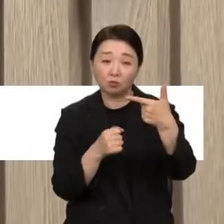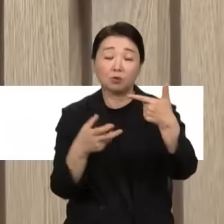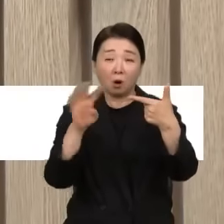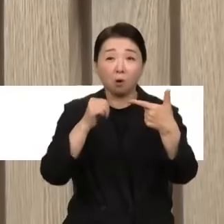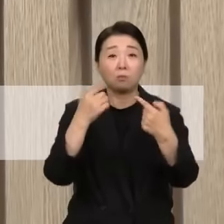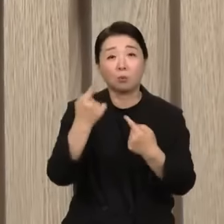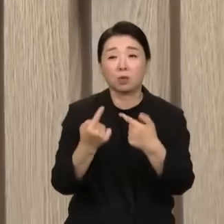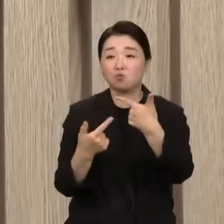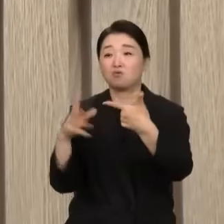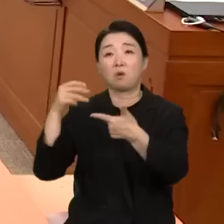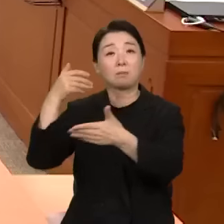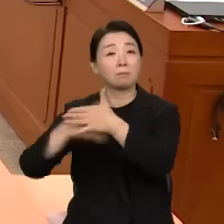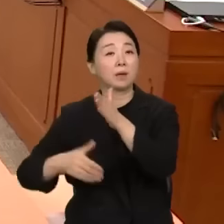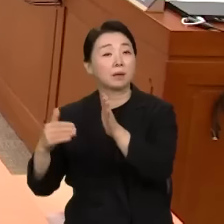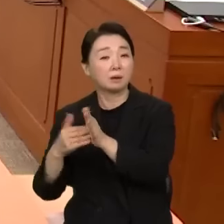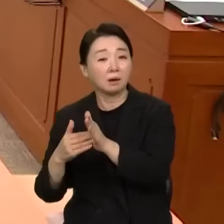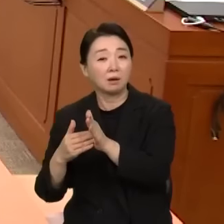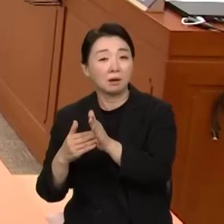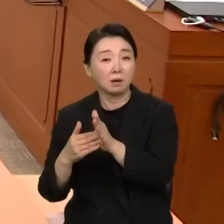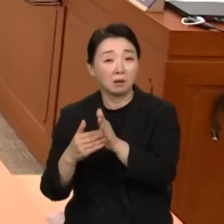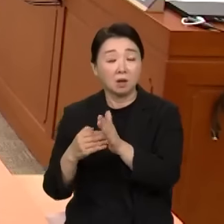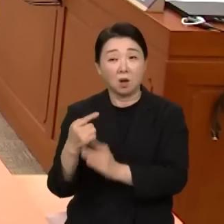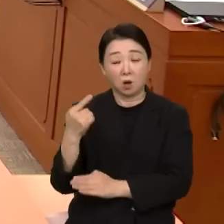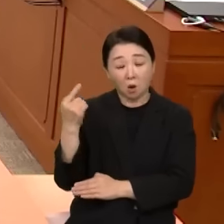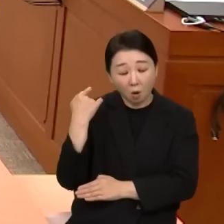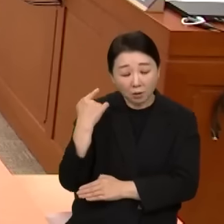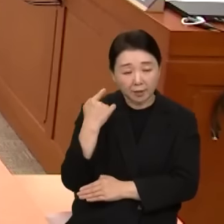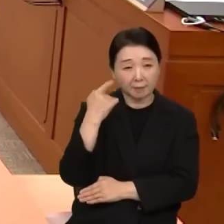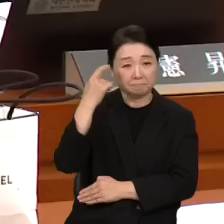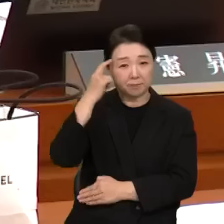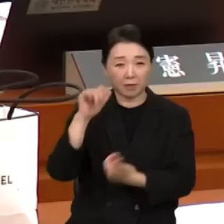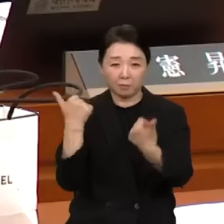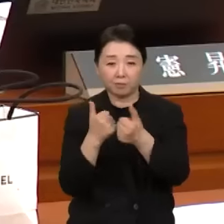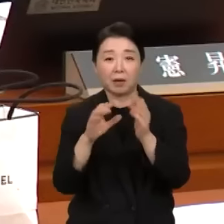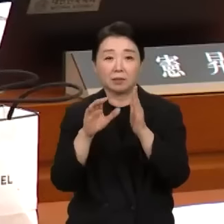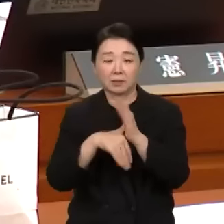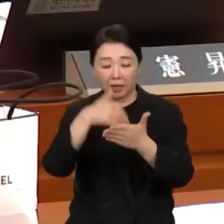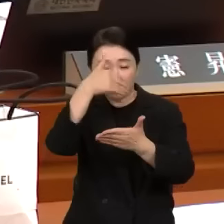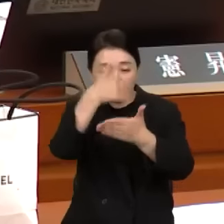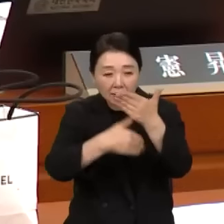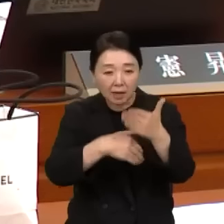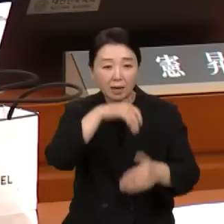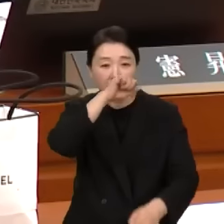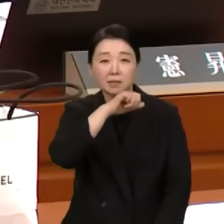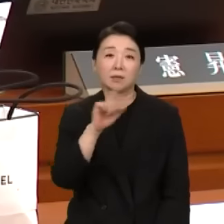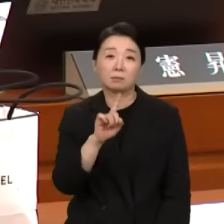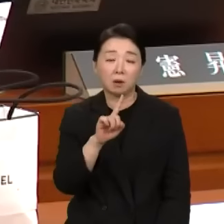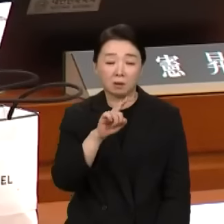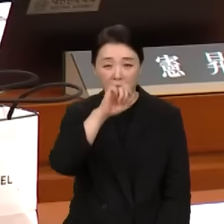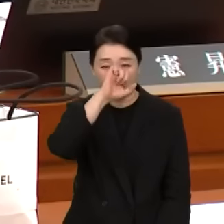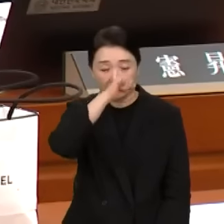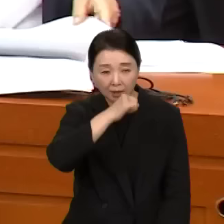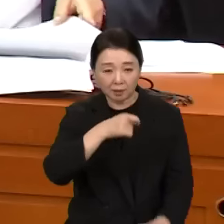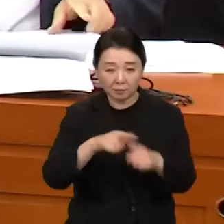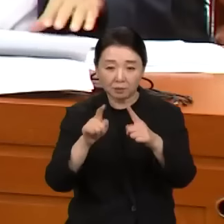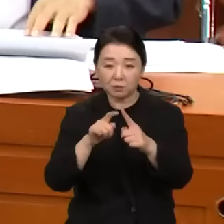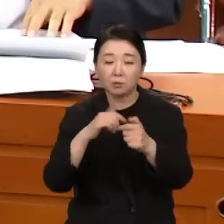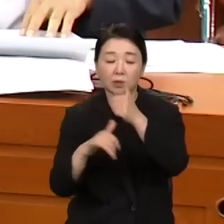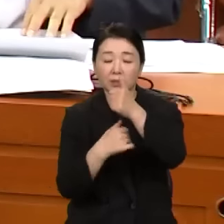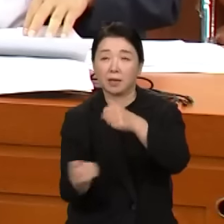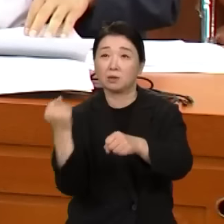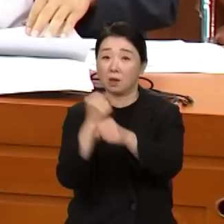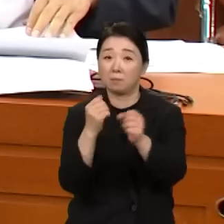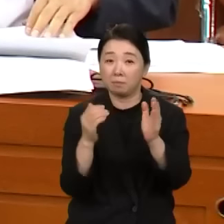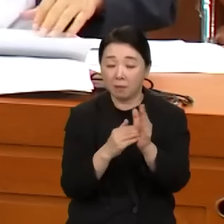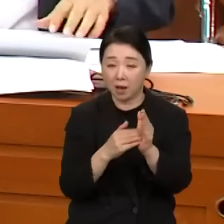됐습니다. 국회 정무위는 어젯밤 예결소위를 열고 삭감된 광복회 예산은 예산 심의 과정에서 되살릴 것이란 내용을